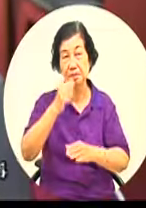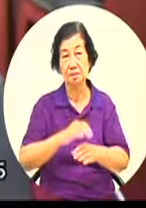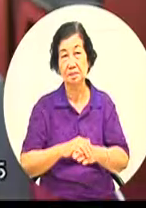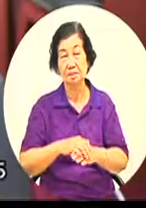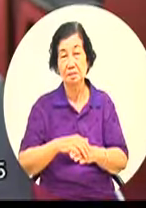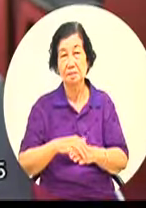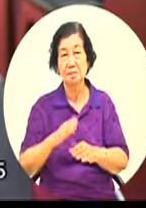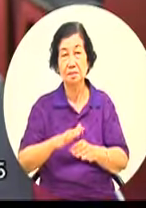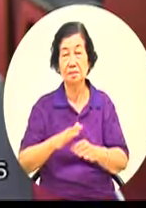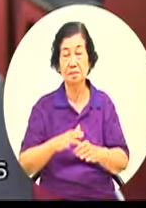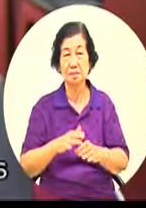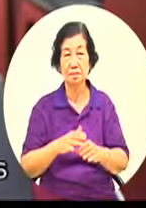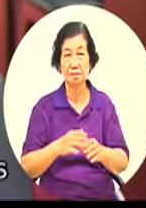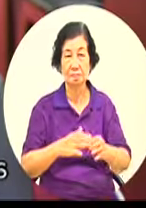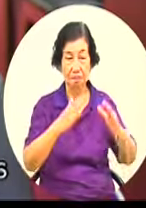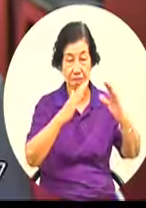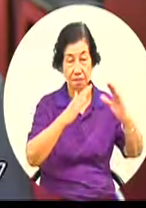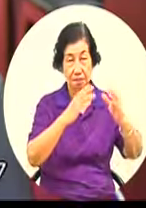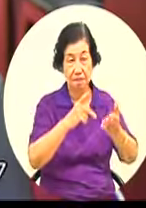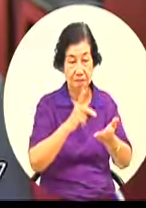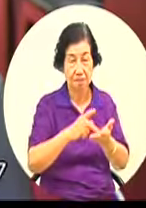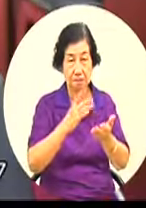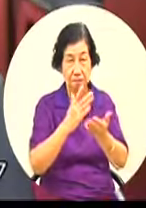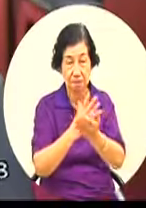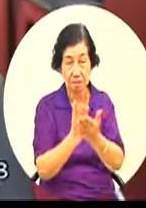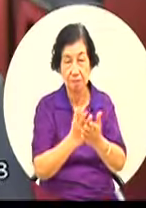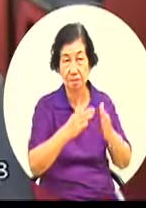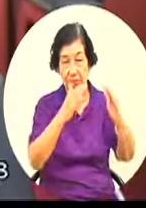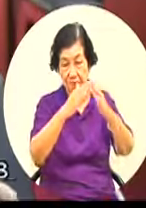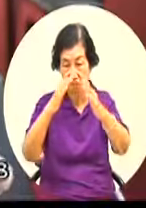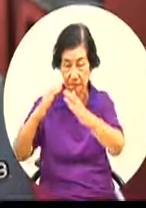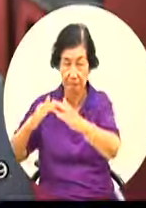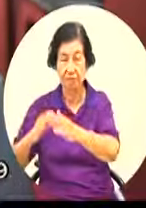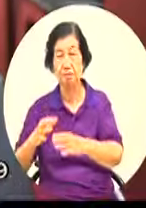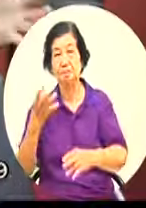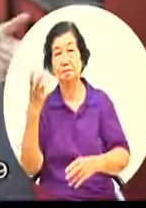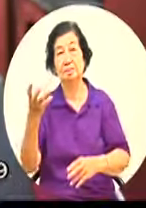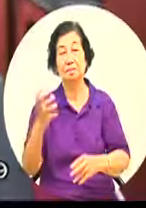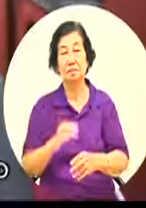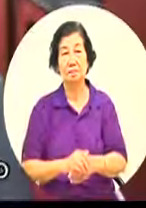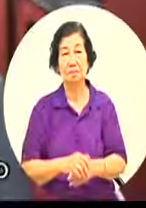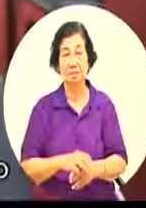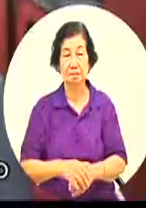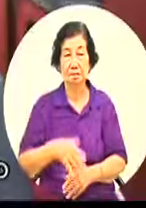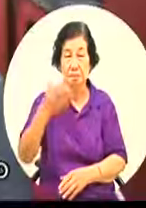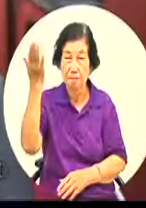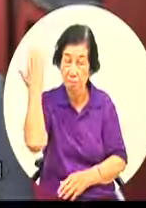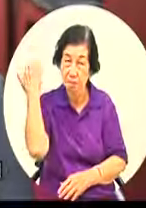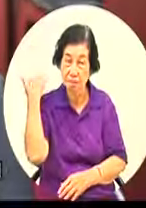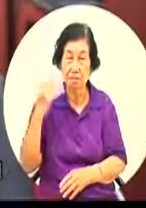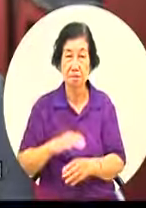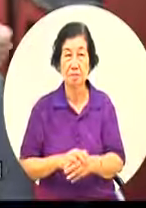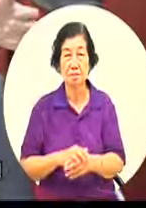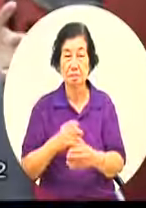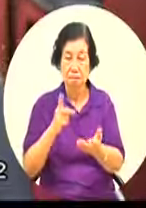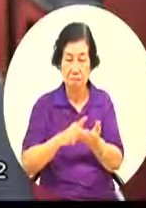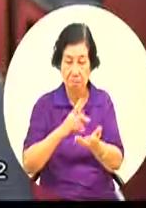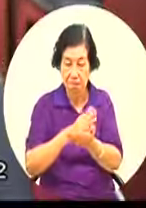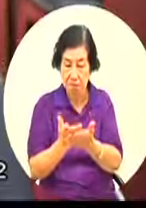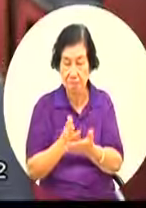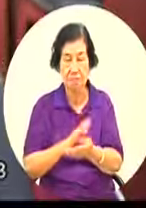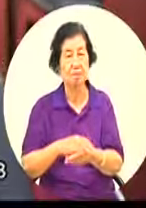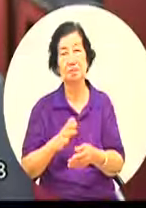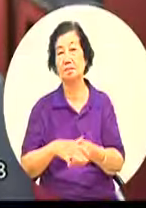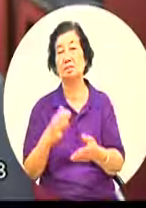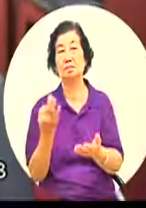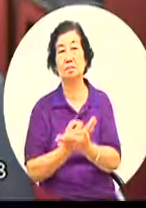市长哦，这没有不好，我认同，因为咱有需要，早期咱就是缺乏这些图书资源，但我们把它整